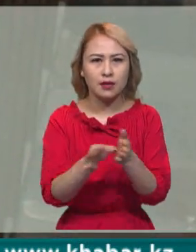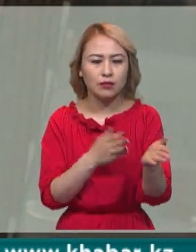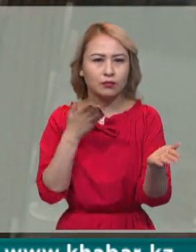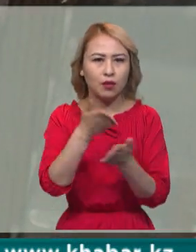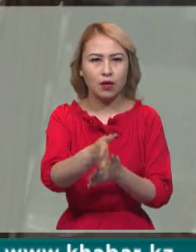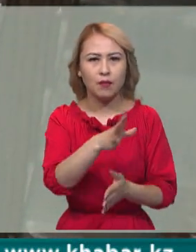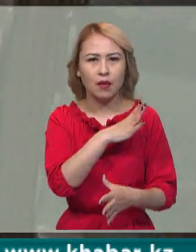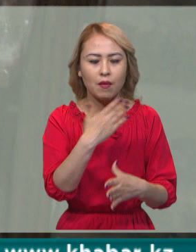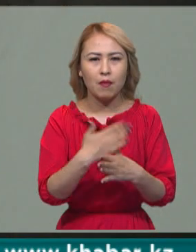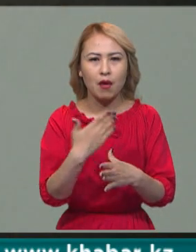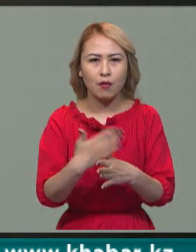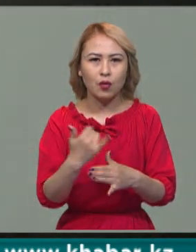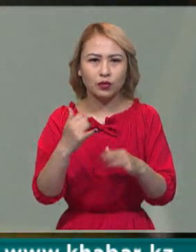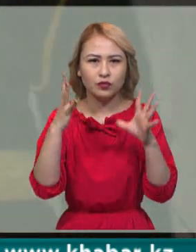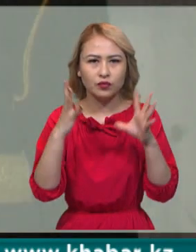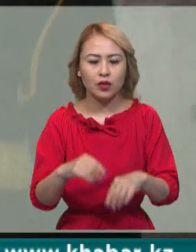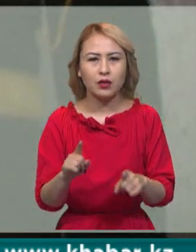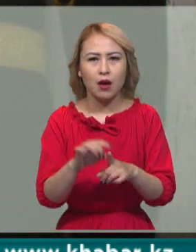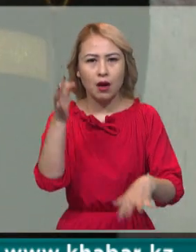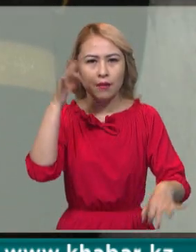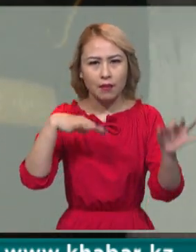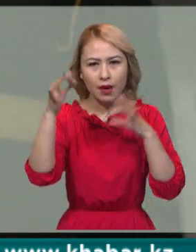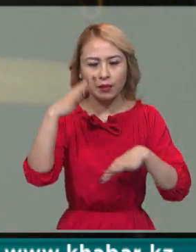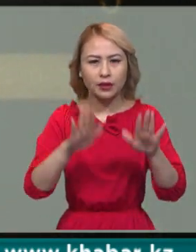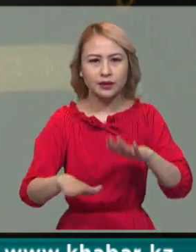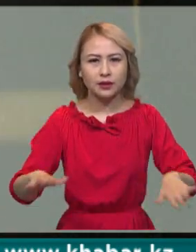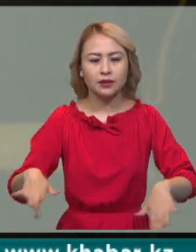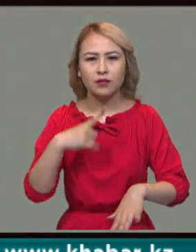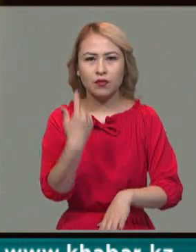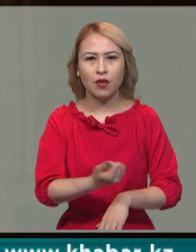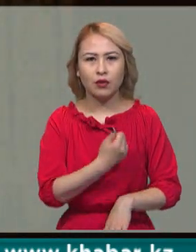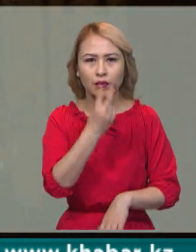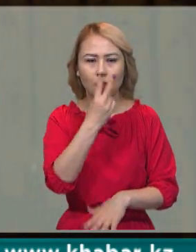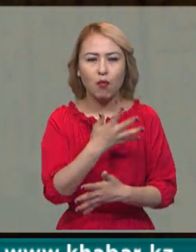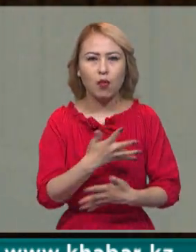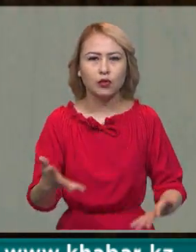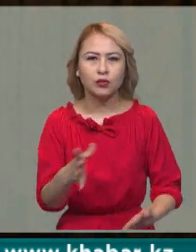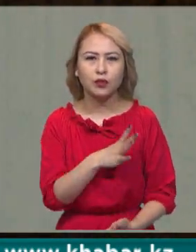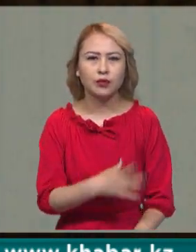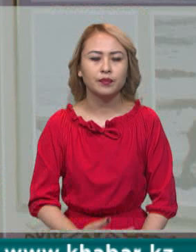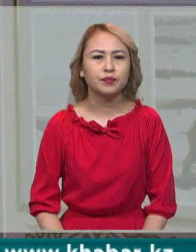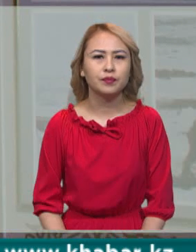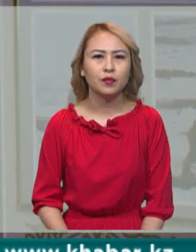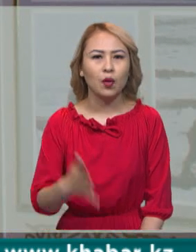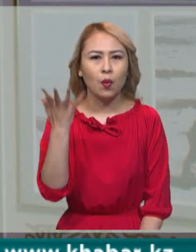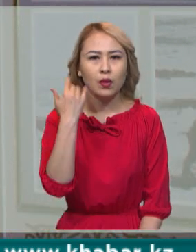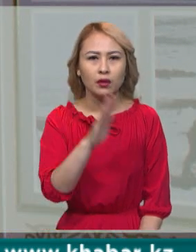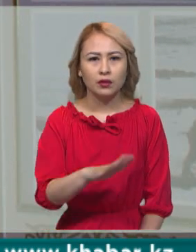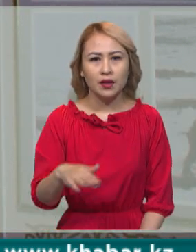қарсы тұрды. Себебі ботадай боздаған балалар жауынгердің назарын бұрды. Кішкентай балаларды көрген